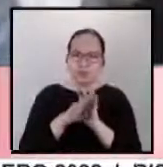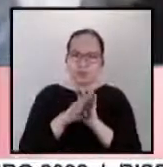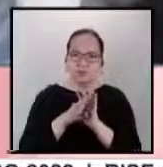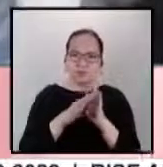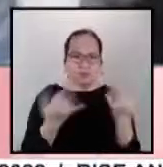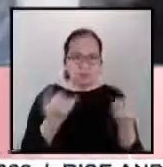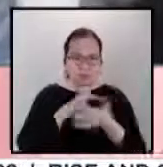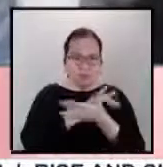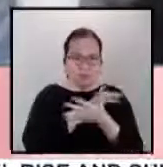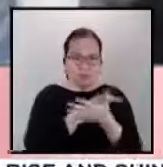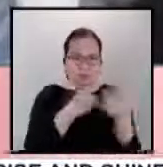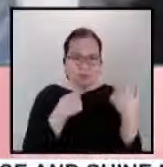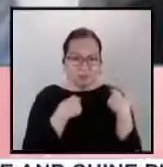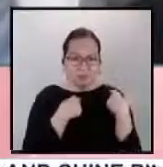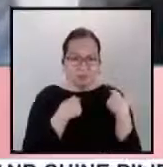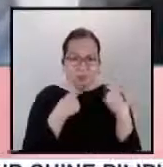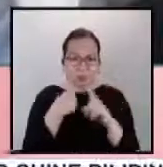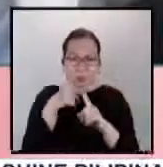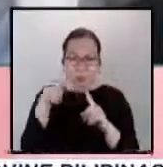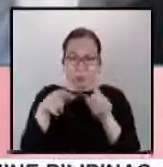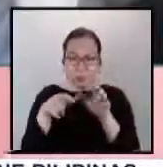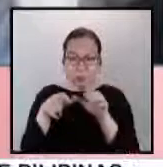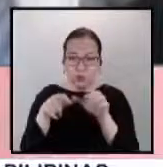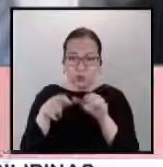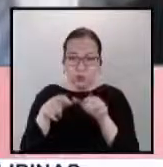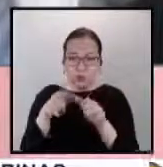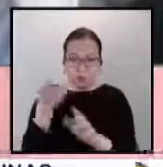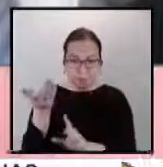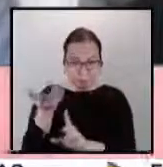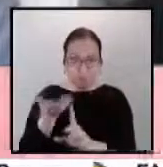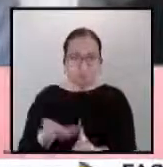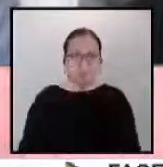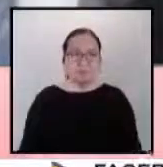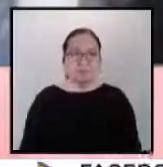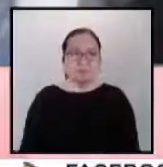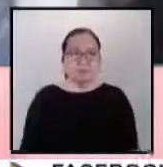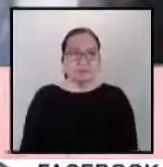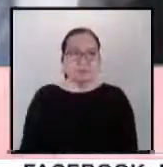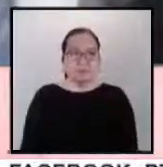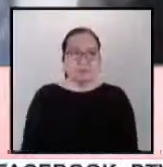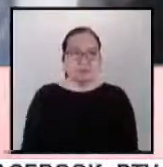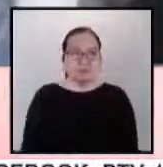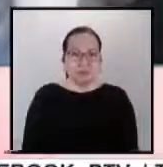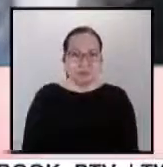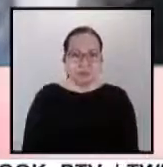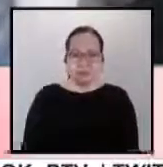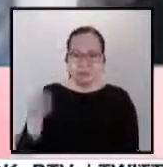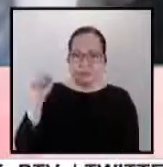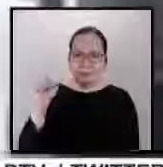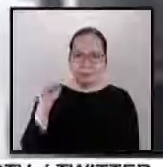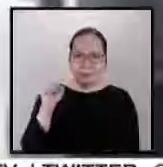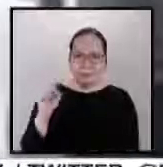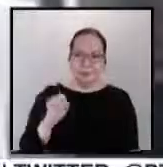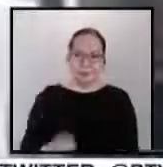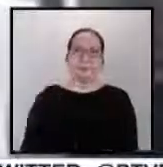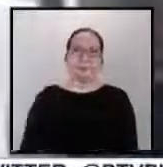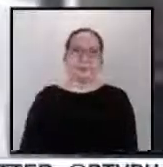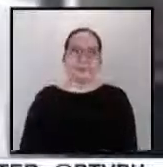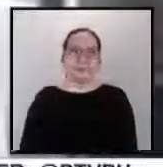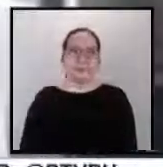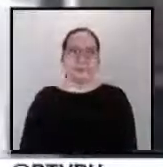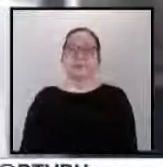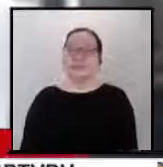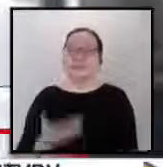ikaw pa ay PWD? Mm-mm. Yeah. I think I like that question.